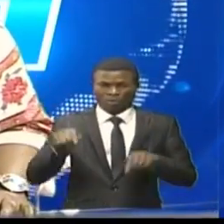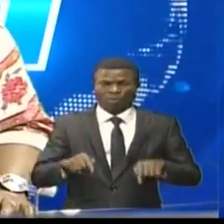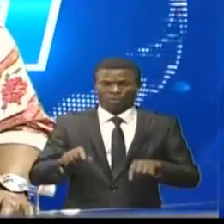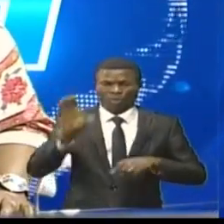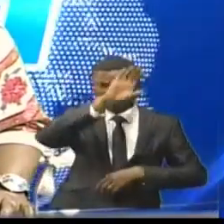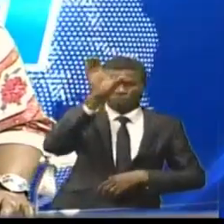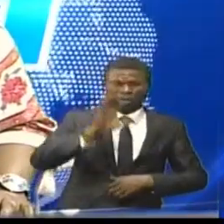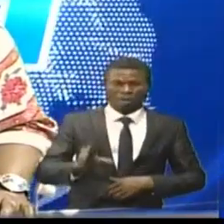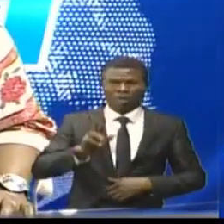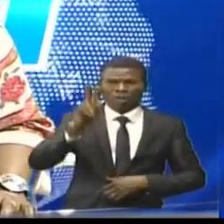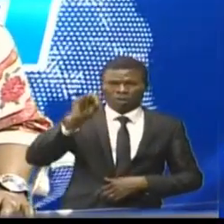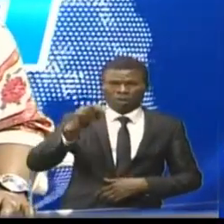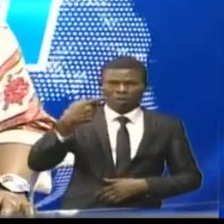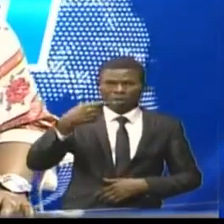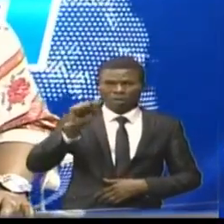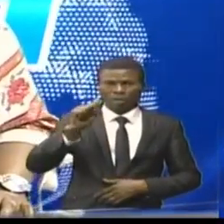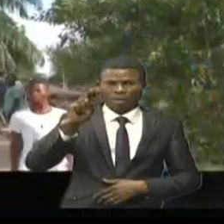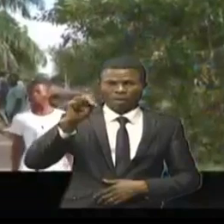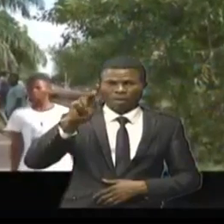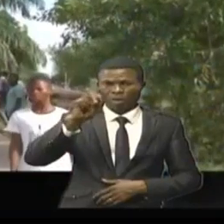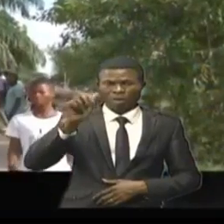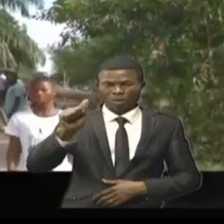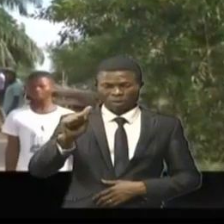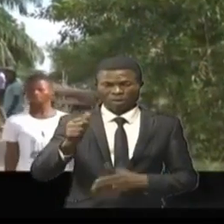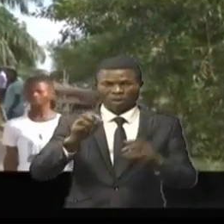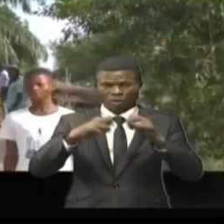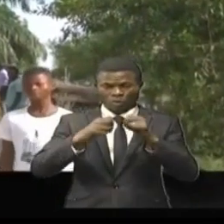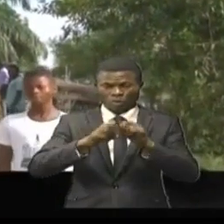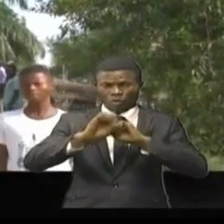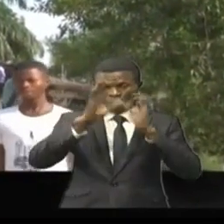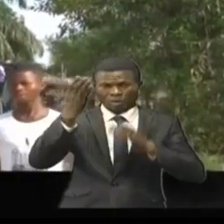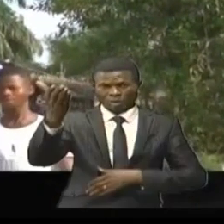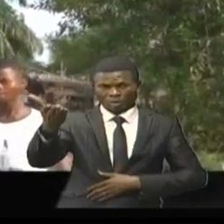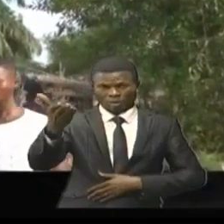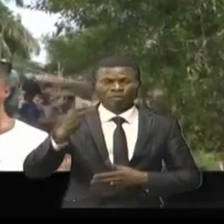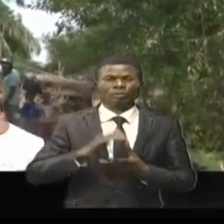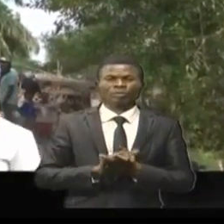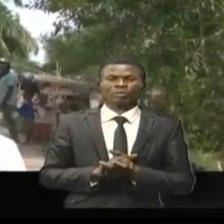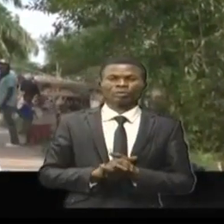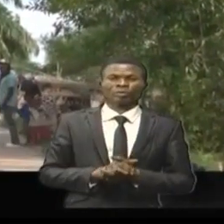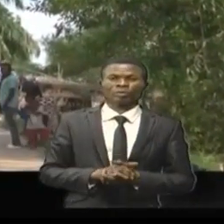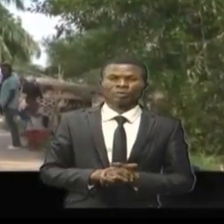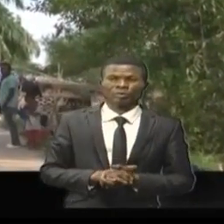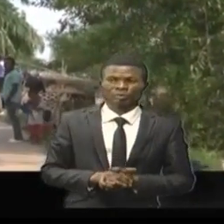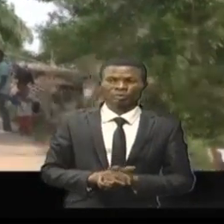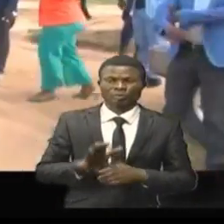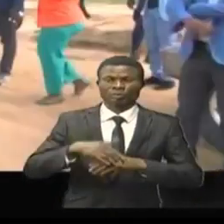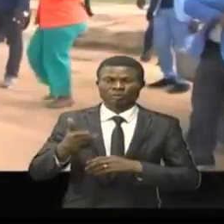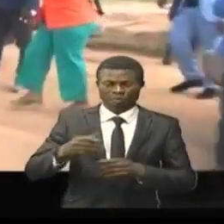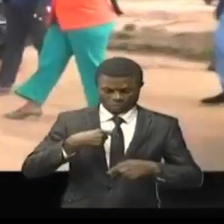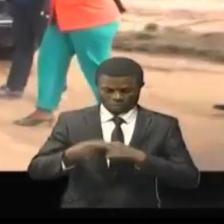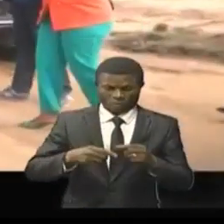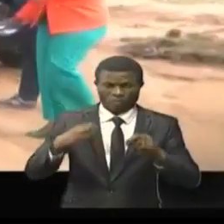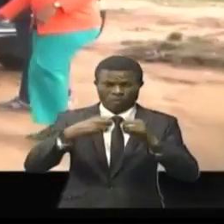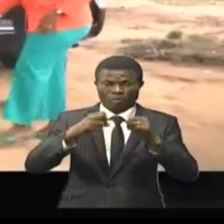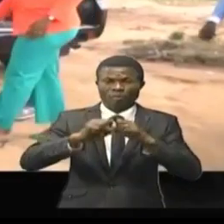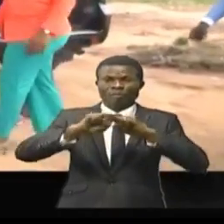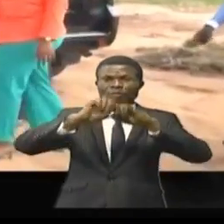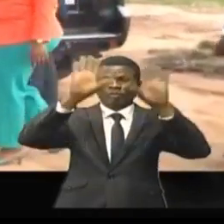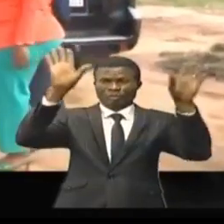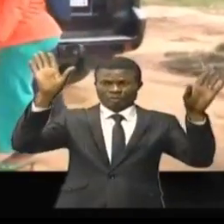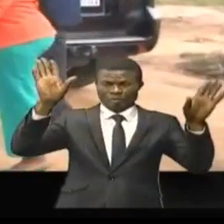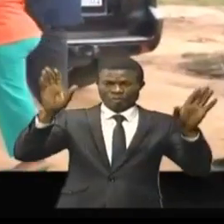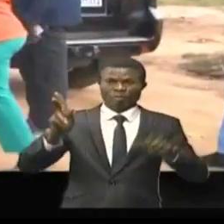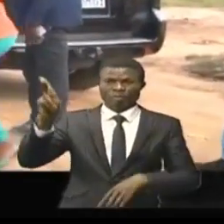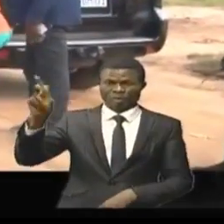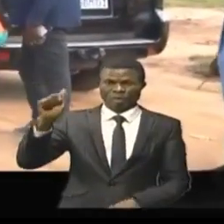commune de Nganza d'en bénéficier. Après avoir lancé l'éclairage public d'abord à